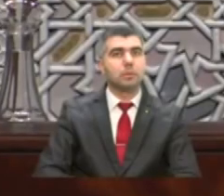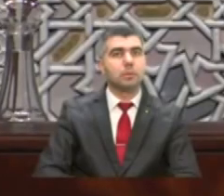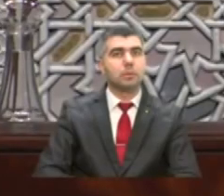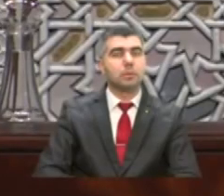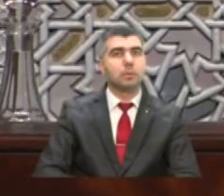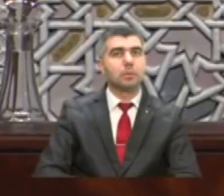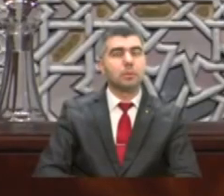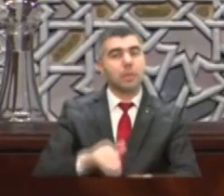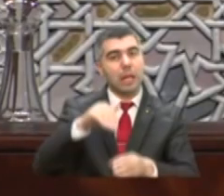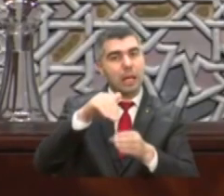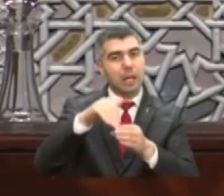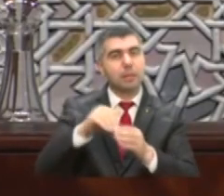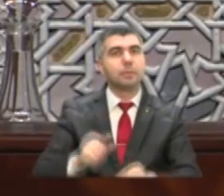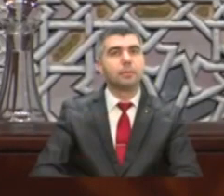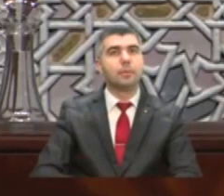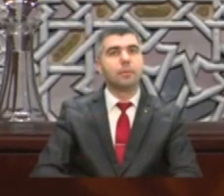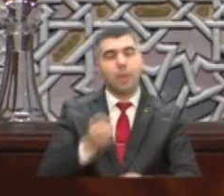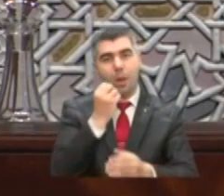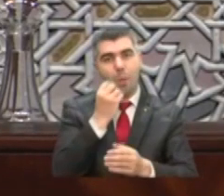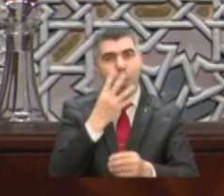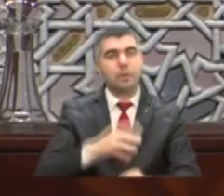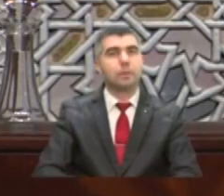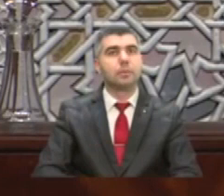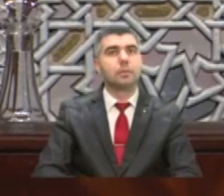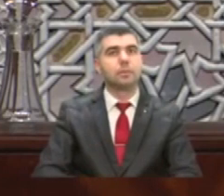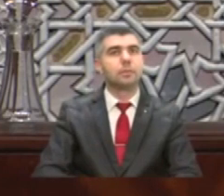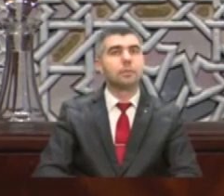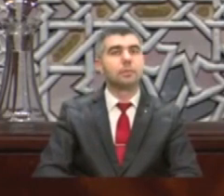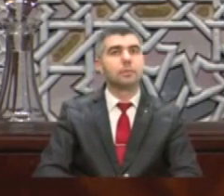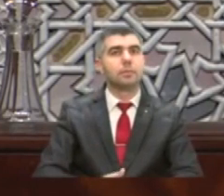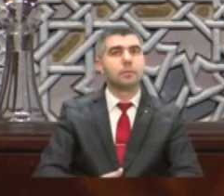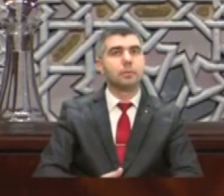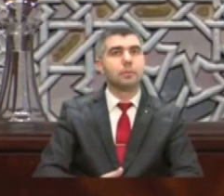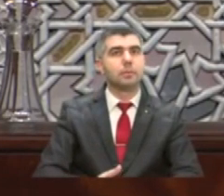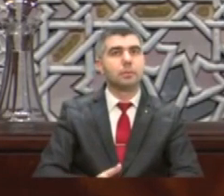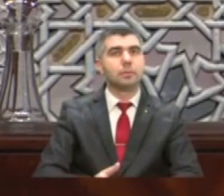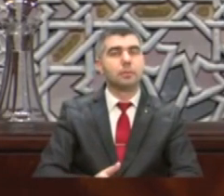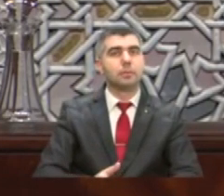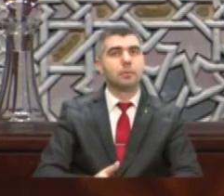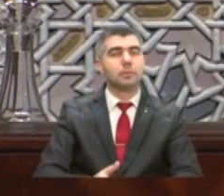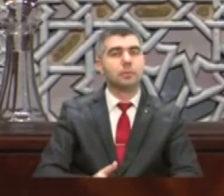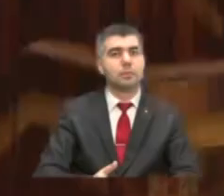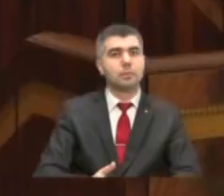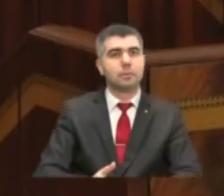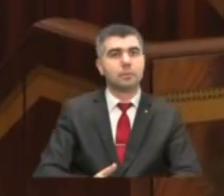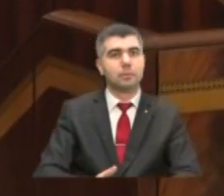باسم الفريق الاشتراكي الكريم الان للسيد النائب محمد ملال.